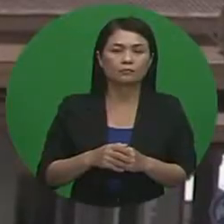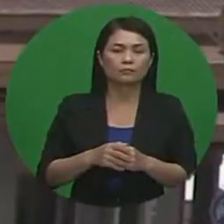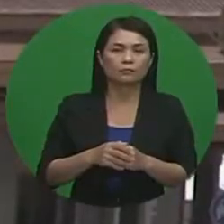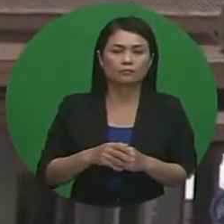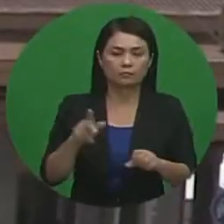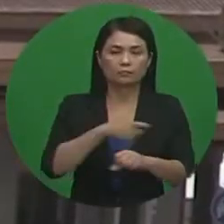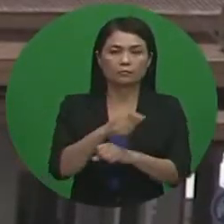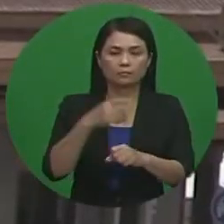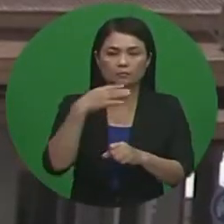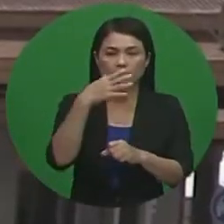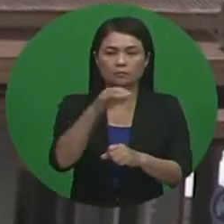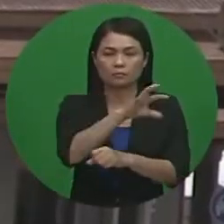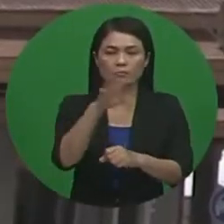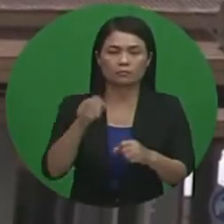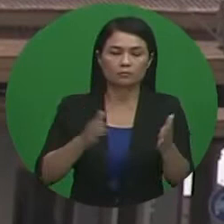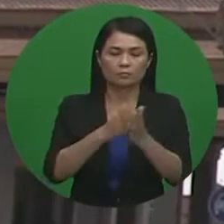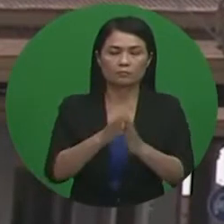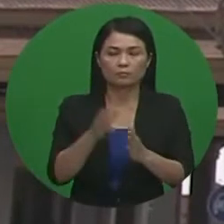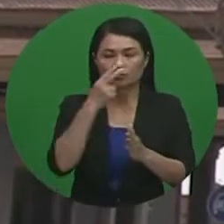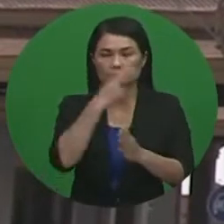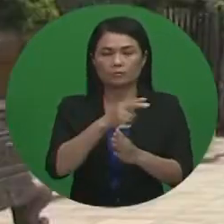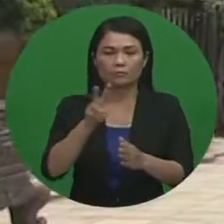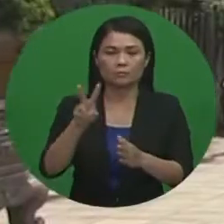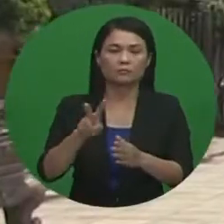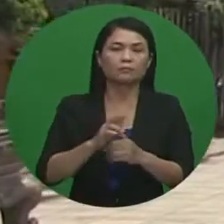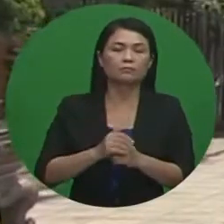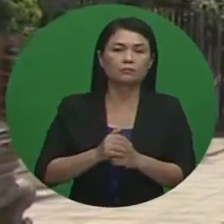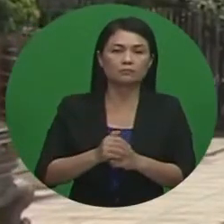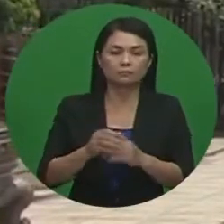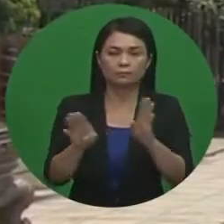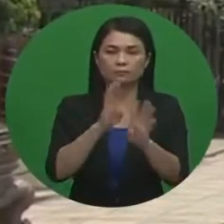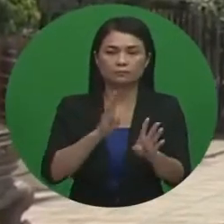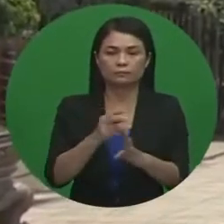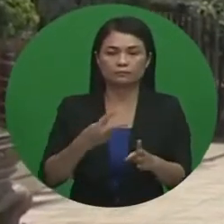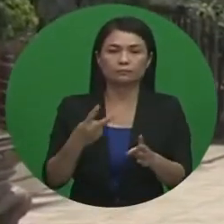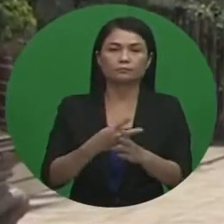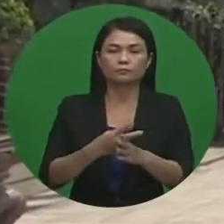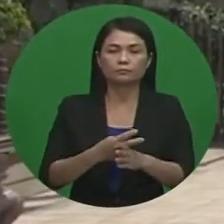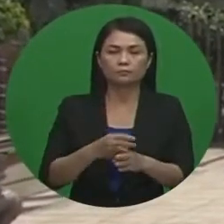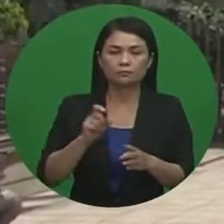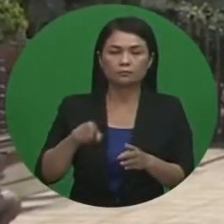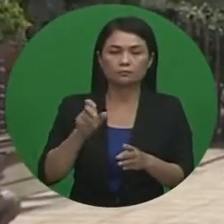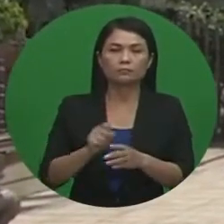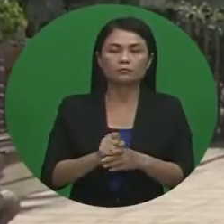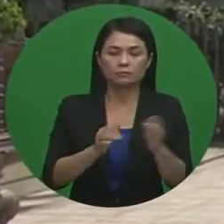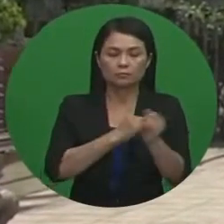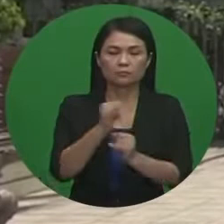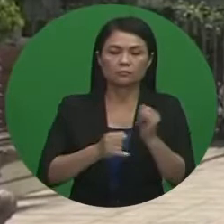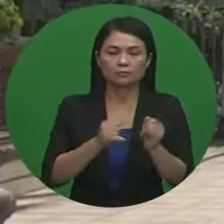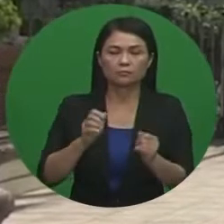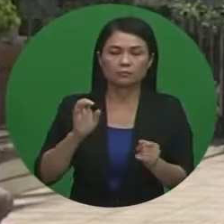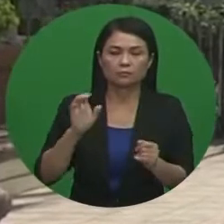ខេត្តកំពតមានច្រកទ្វារព្រំដែនជាមួយប្រទេសវៀតណាមចំនួន2គឺច្រកទ្វារទ្វេភាគីតន់ហននិងច្រកទ្វារអន្តរជាតិប្រ